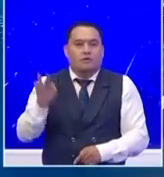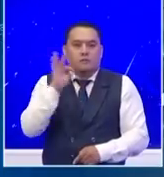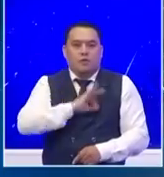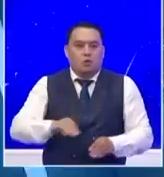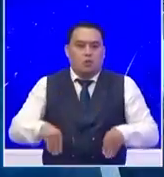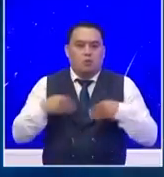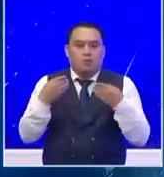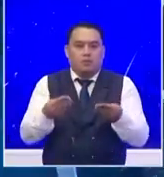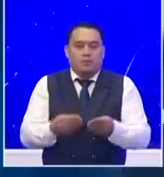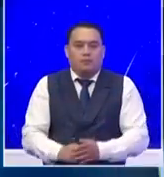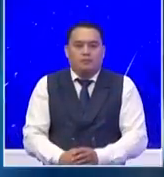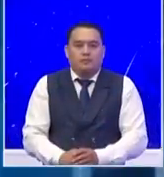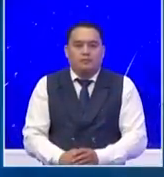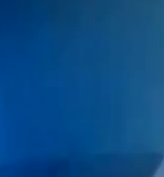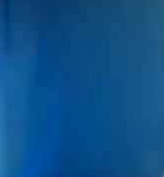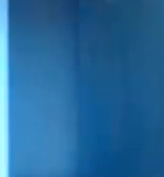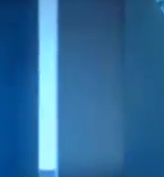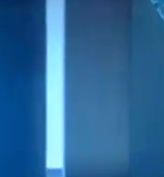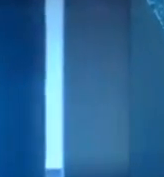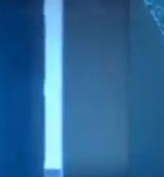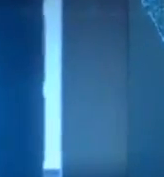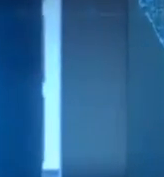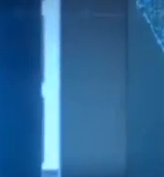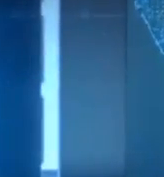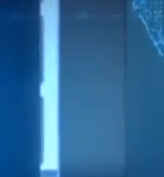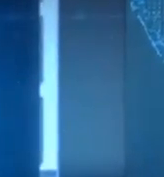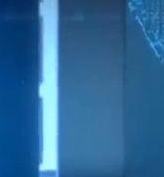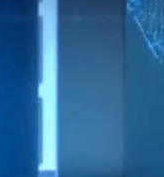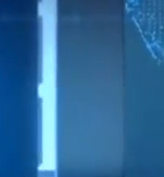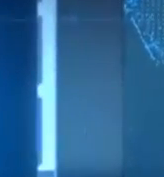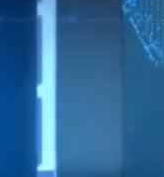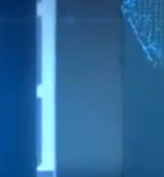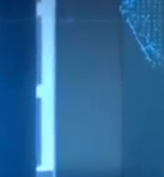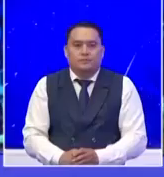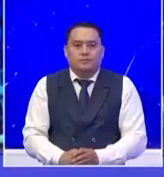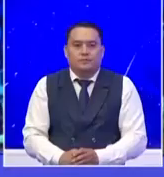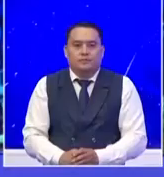беріледі. Жазира Исаева, Азат Жұмаханов, Жасұлан Шымкенже, Жетісу телеарнасы.